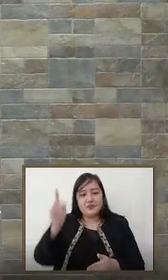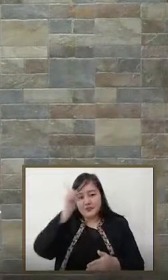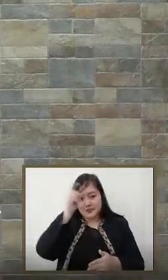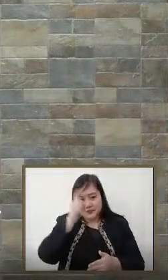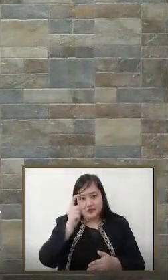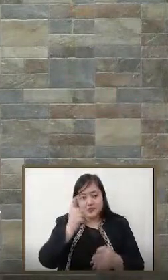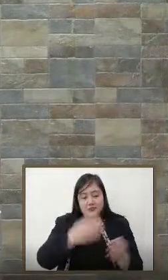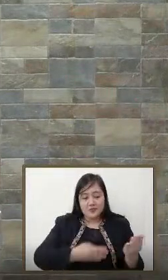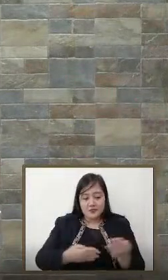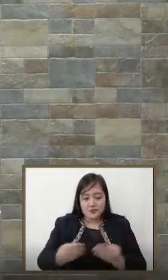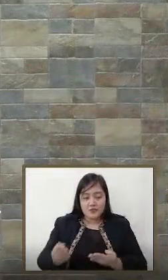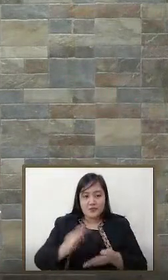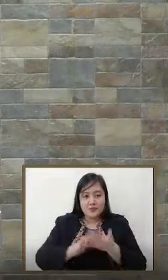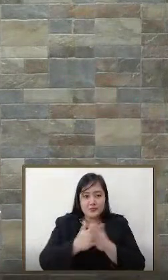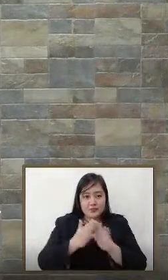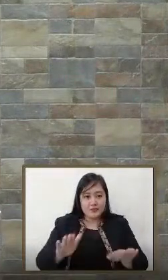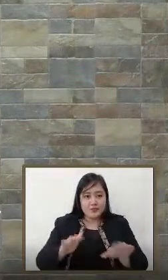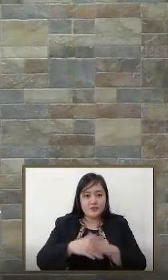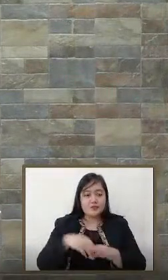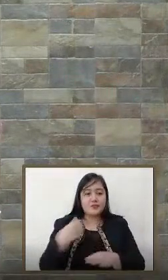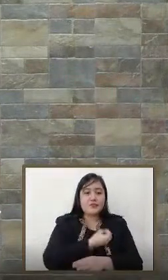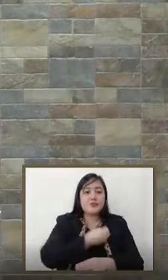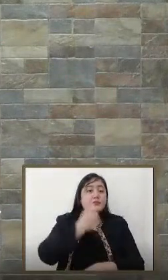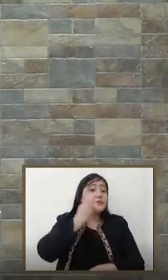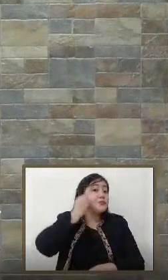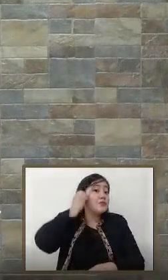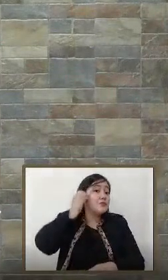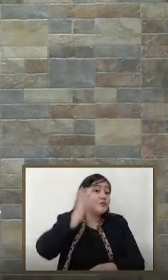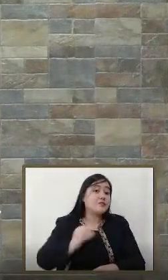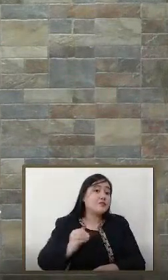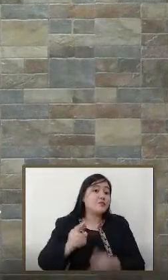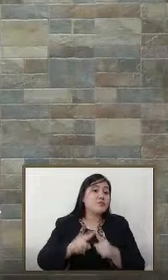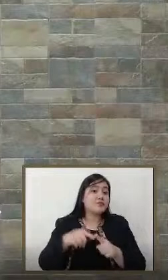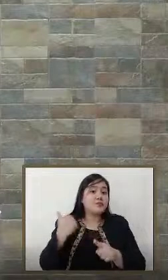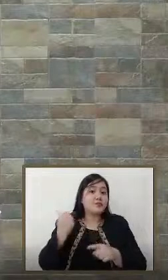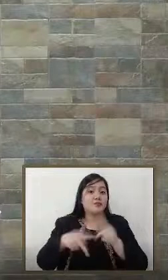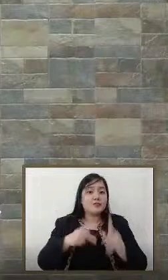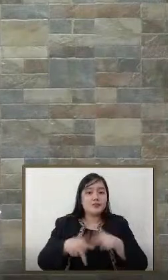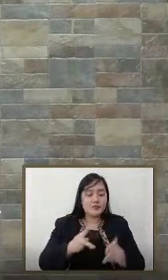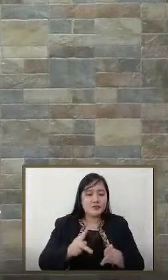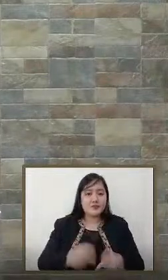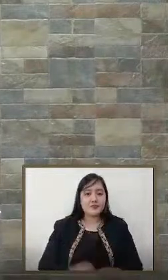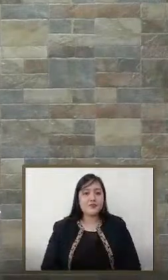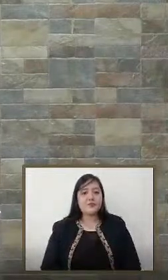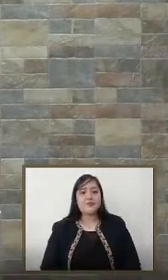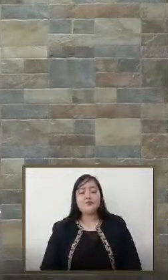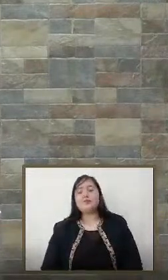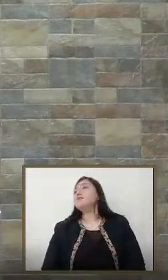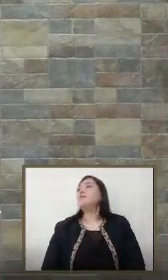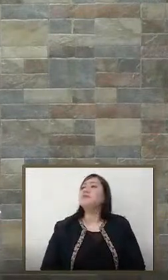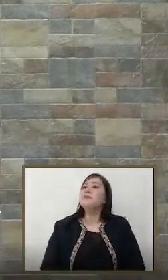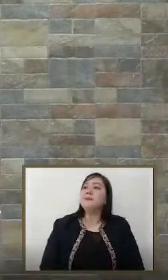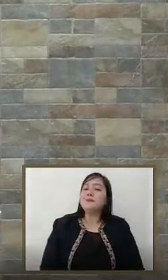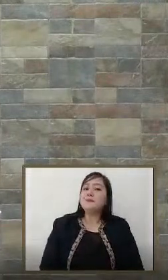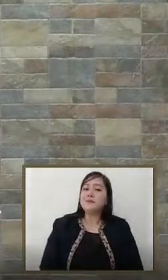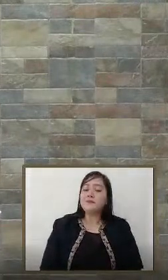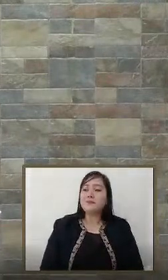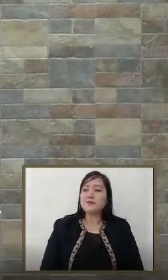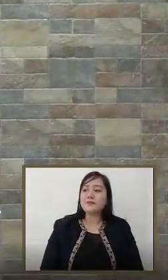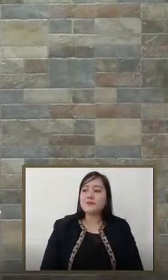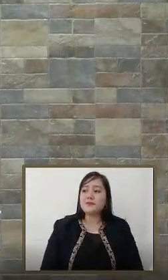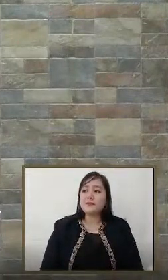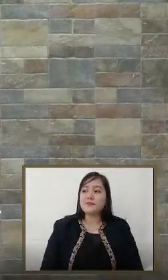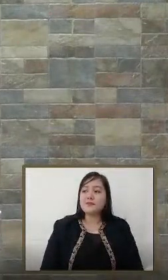ating tahanan, sa ating mga kausap. Hindi, yung iba, alam mo naman na hindi yun ang